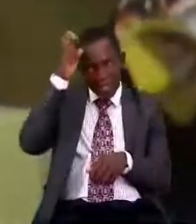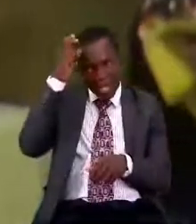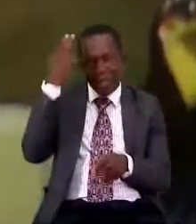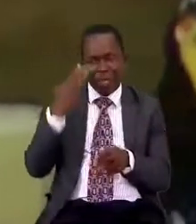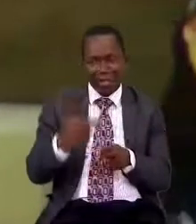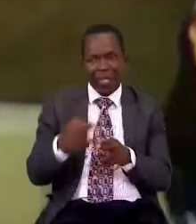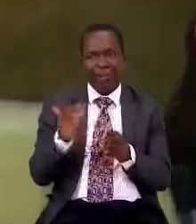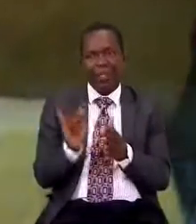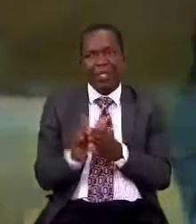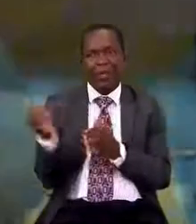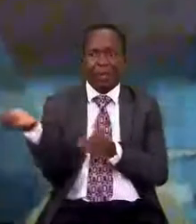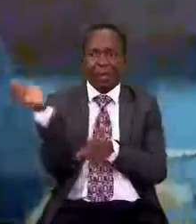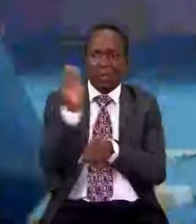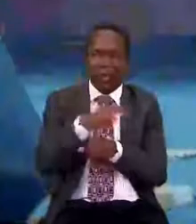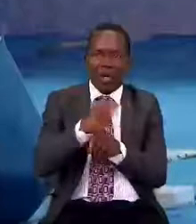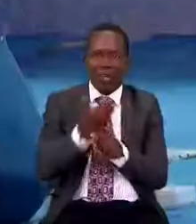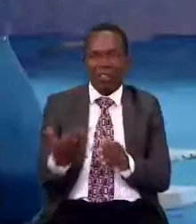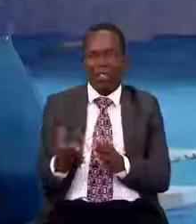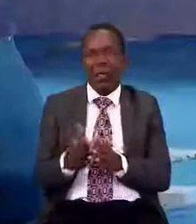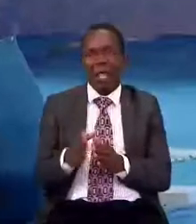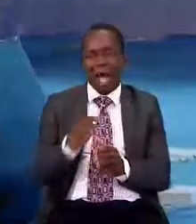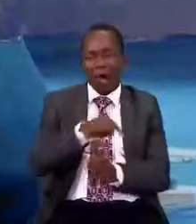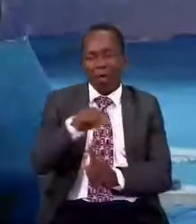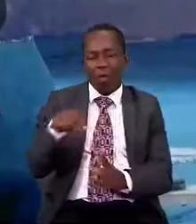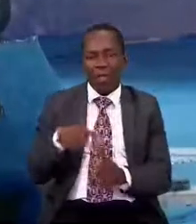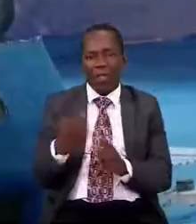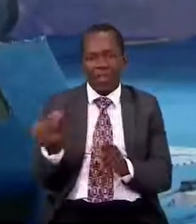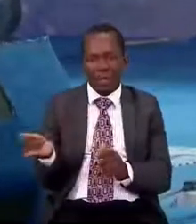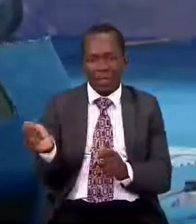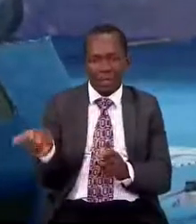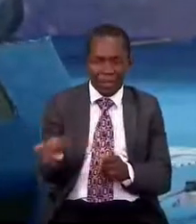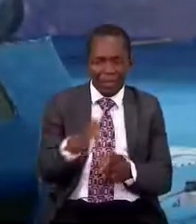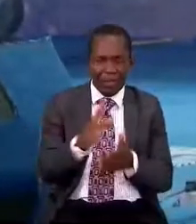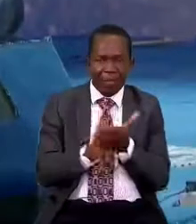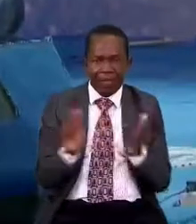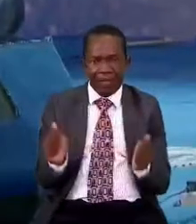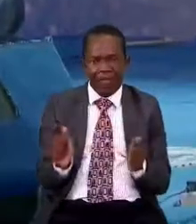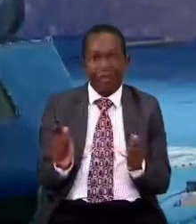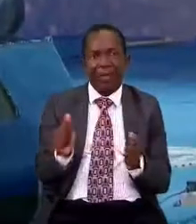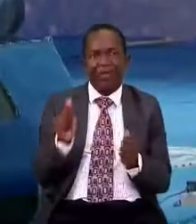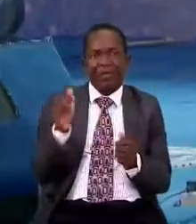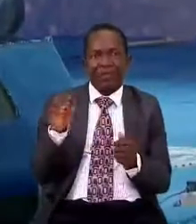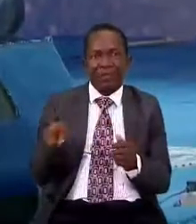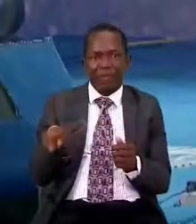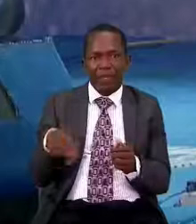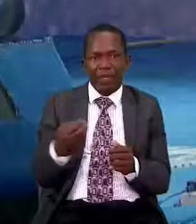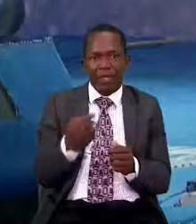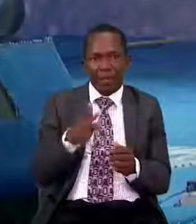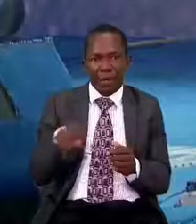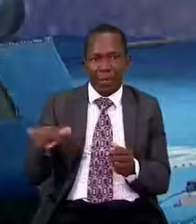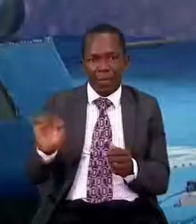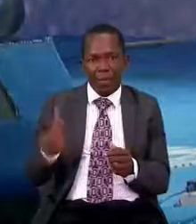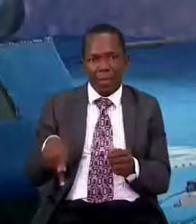quand ils eurent cru à Philippe, qu'il leur a annoncé la bonne nouvelle du royaume de Dieu et